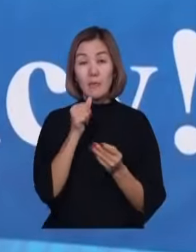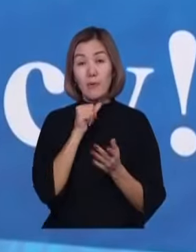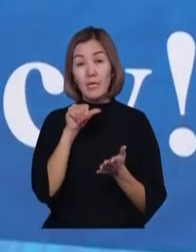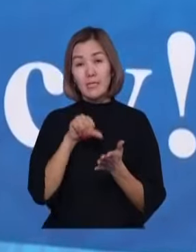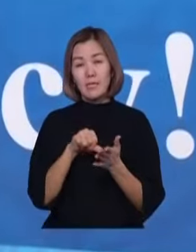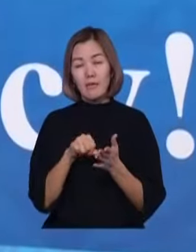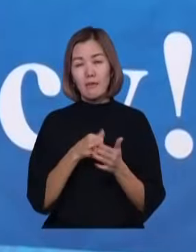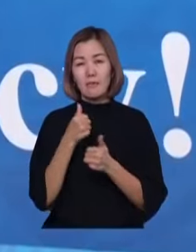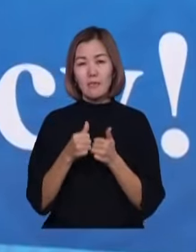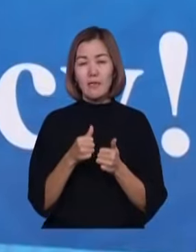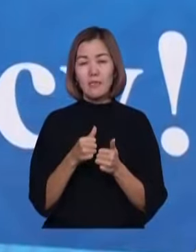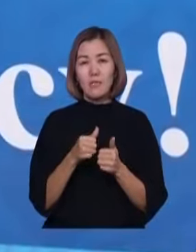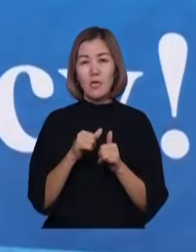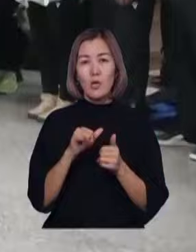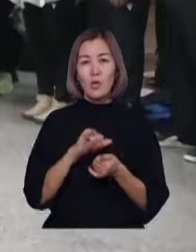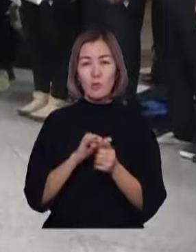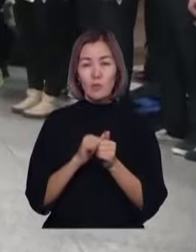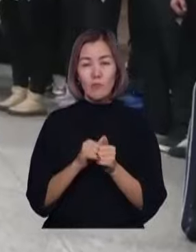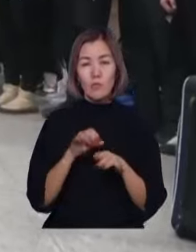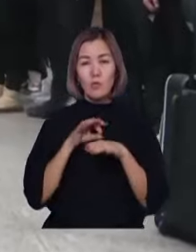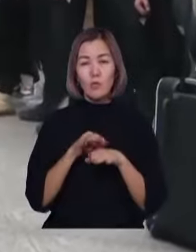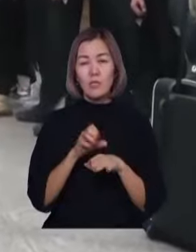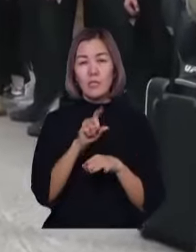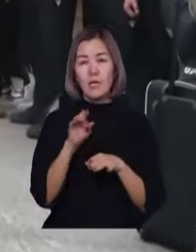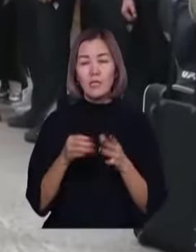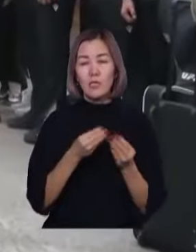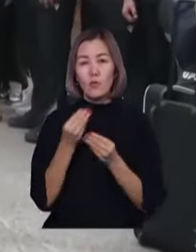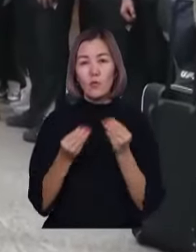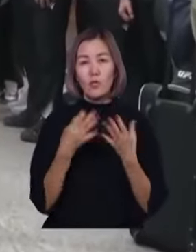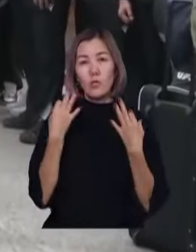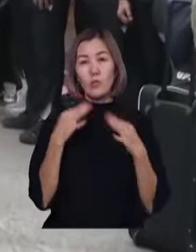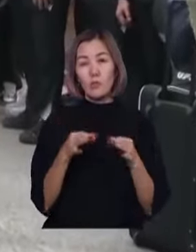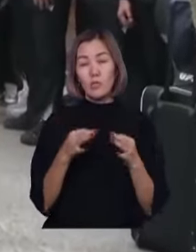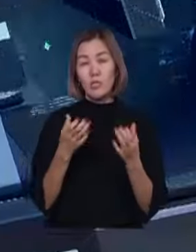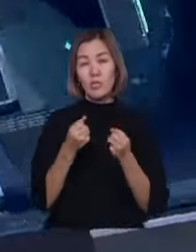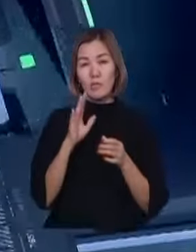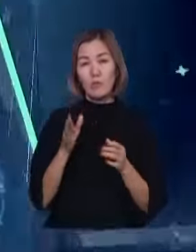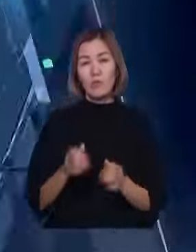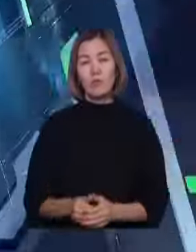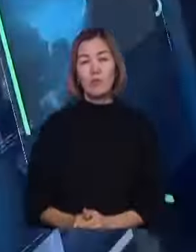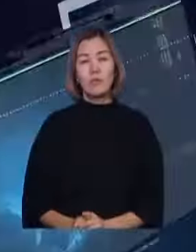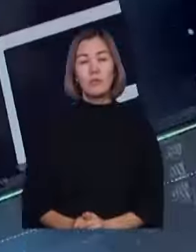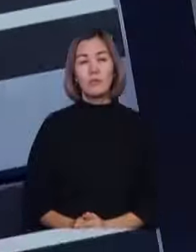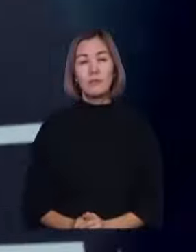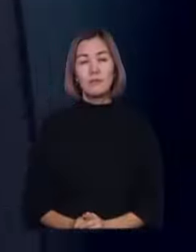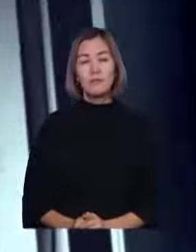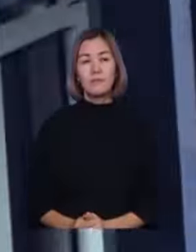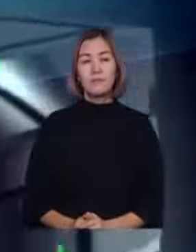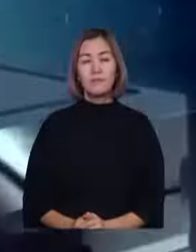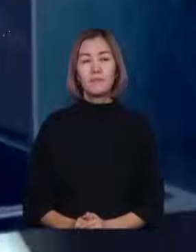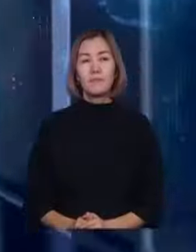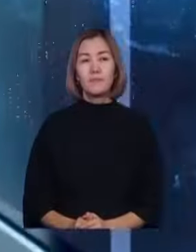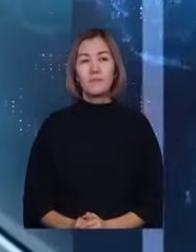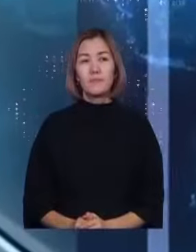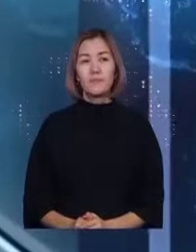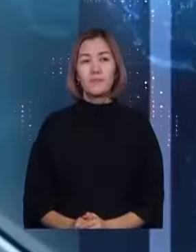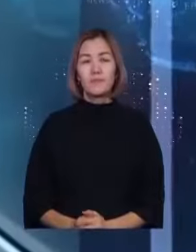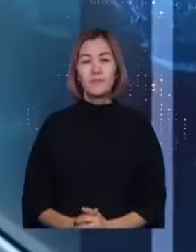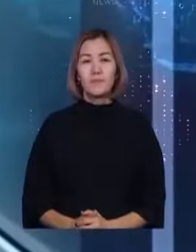жылы сайыс Өскеменде өтеді. Ал жарыс Азия ойындарына жолдамаға мүмкіндік сыйлайды. Айғаным Ахунбай, Бекжан Кенжебай,